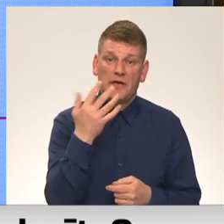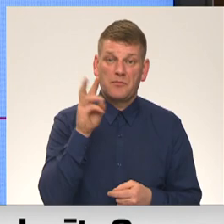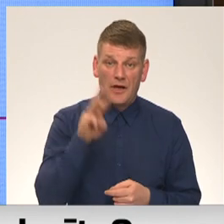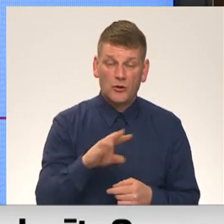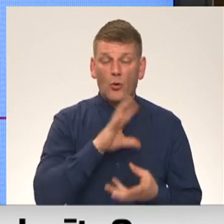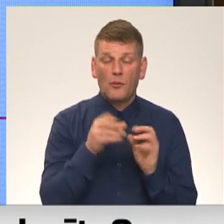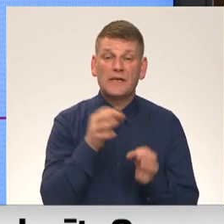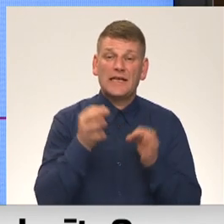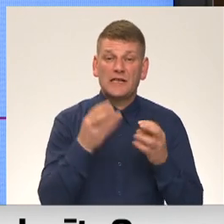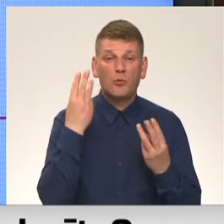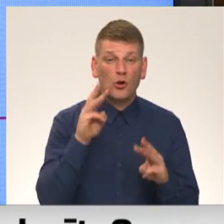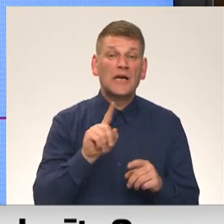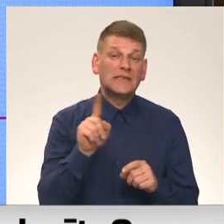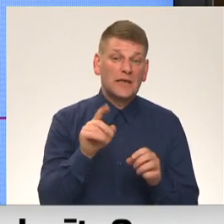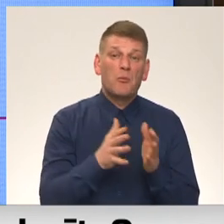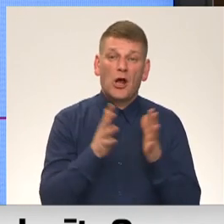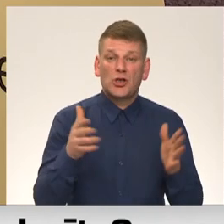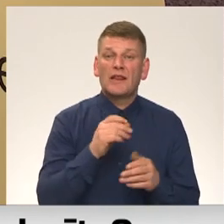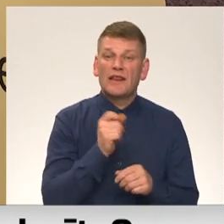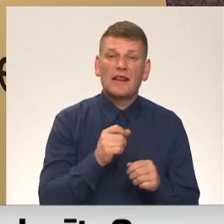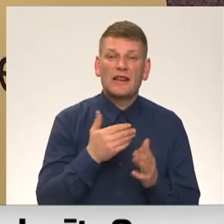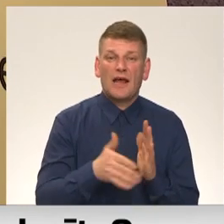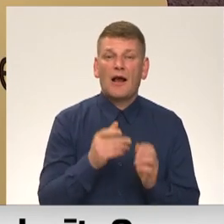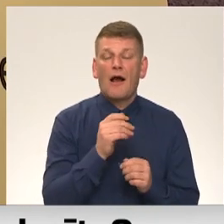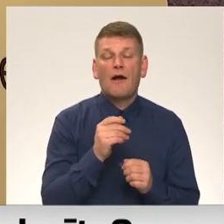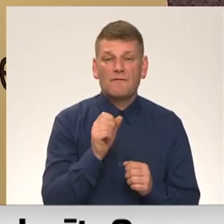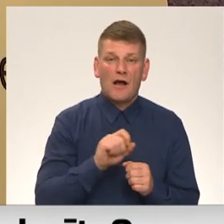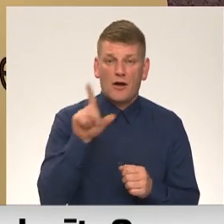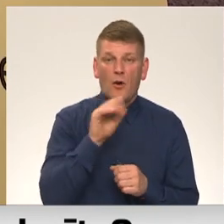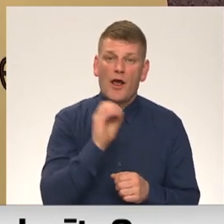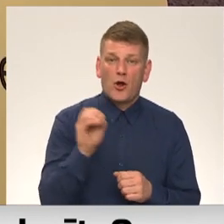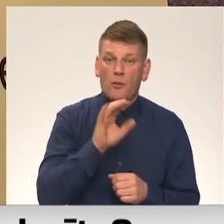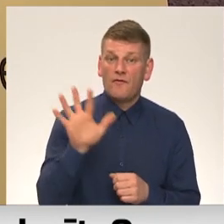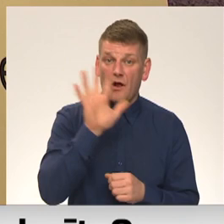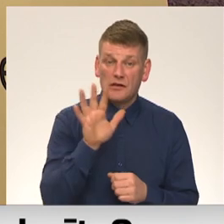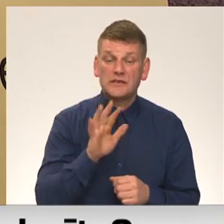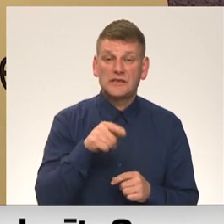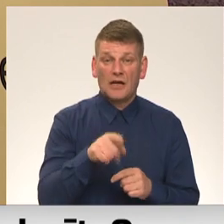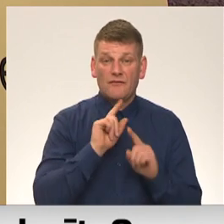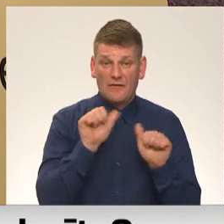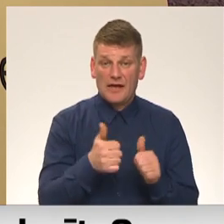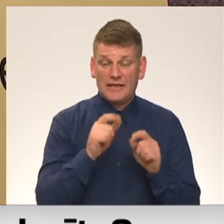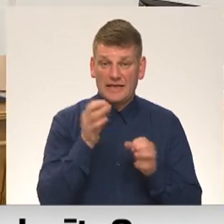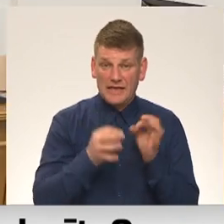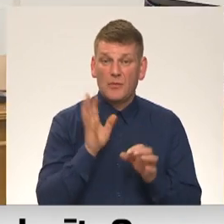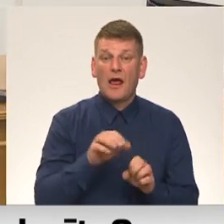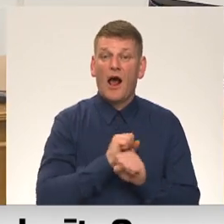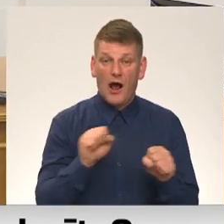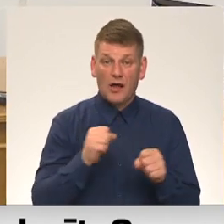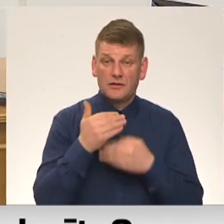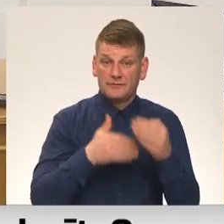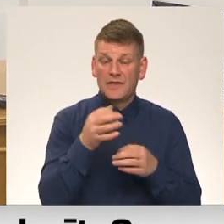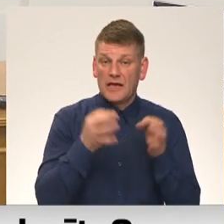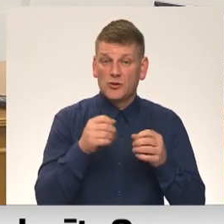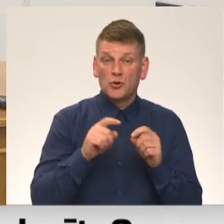Kopējais tiesas modelis esot plašāks nekā vairākumam Eiropas valsts ar šāda veida specifiskām tiesām. Lai saglabātos ātras tiesas procesu, būtu